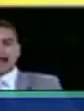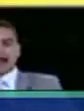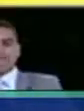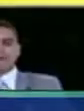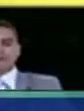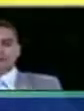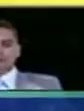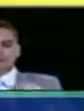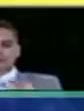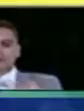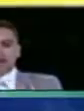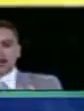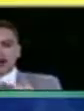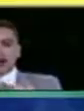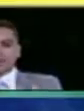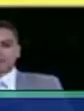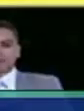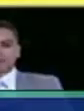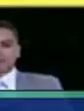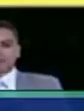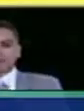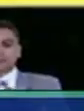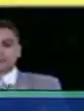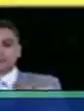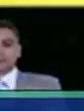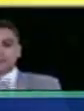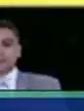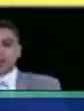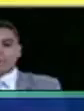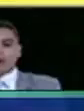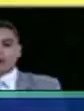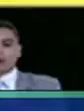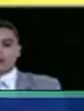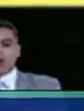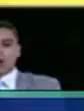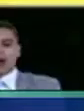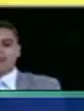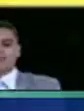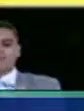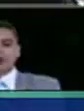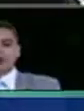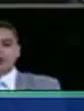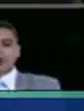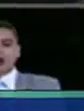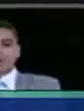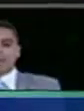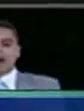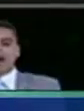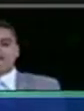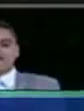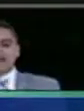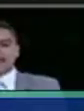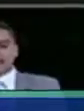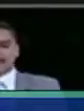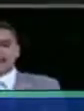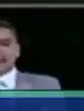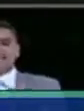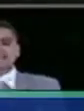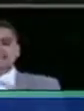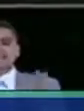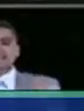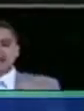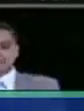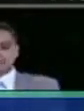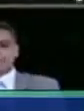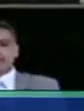الاسعار ديت من خلال ال 4.5 او ال 5 مليون كرتونه، بالاضافه ان في ناس كتير كمان بتعمل كده.